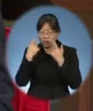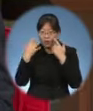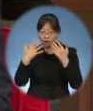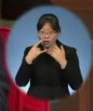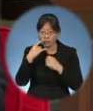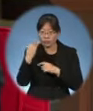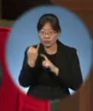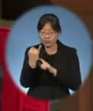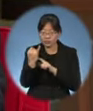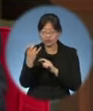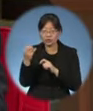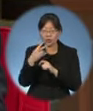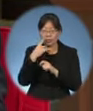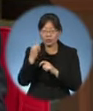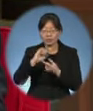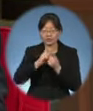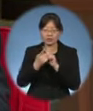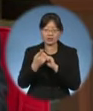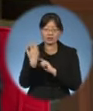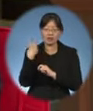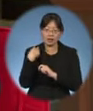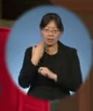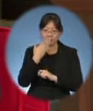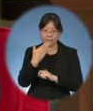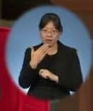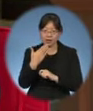어머니가 내지는 어머니를 대신할 수 있는